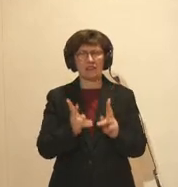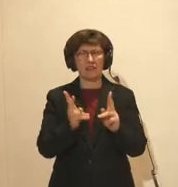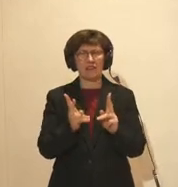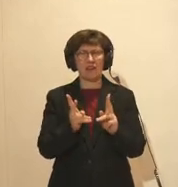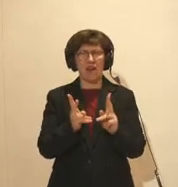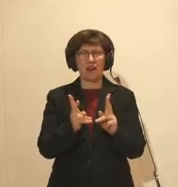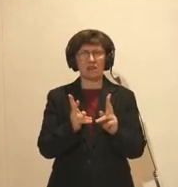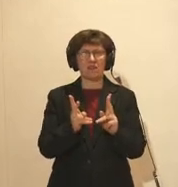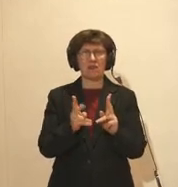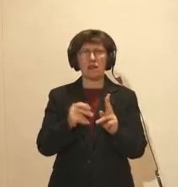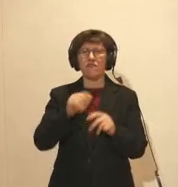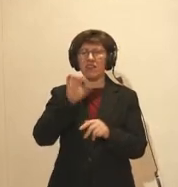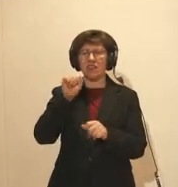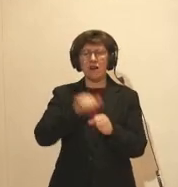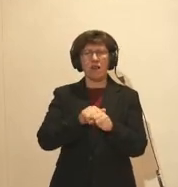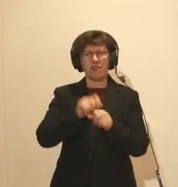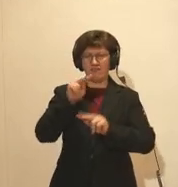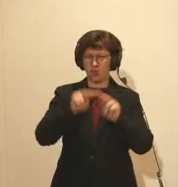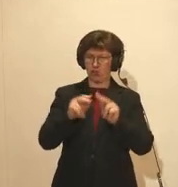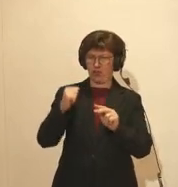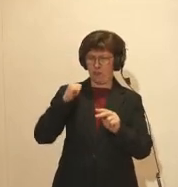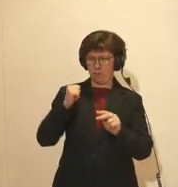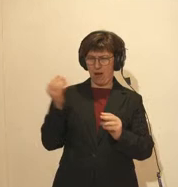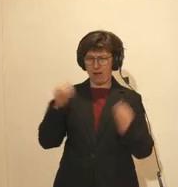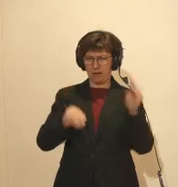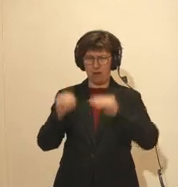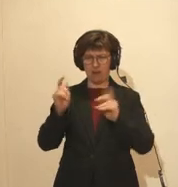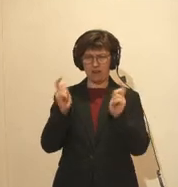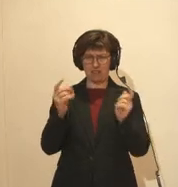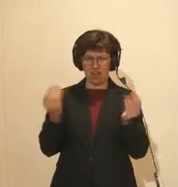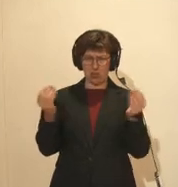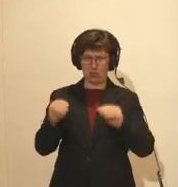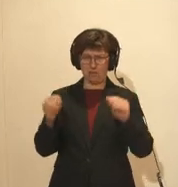schließe weitere ein beispiel